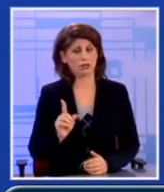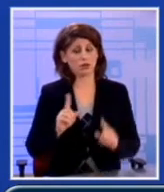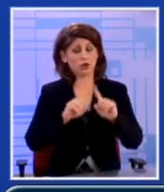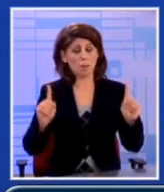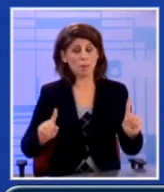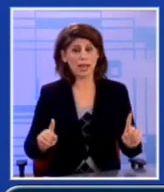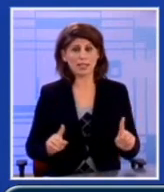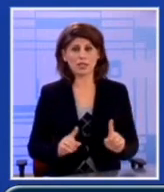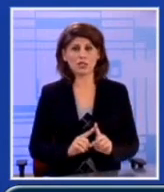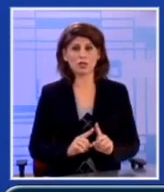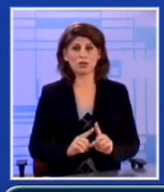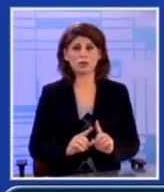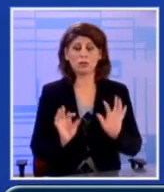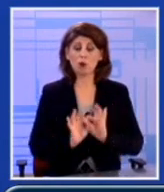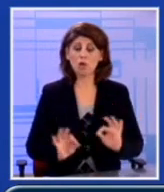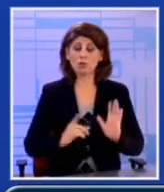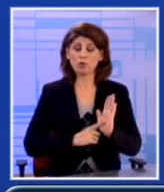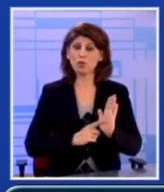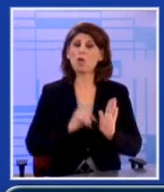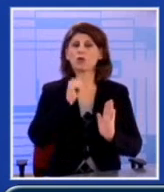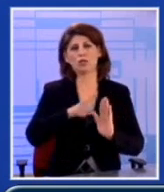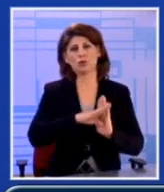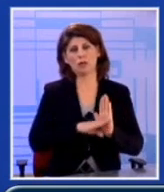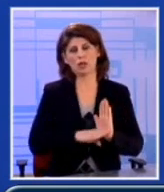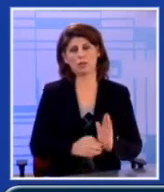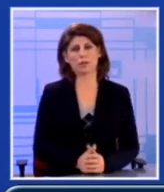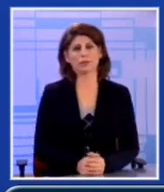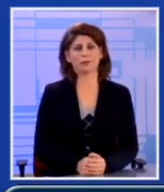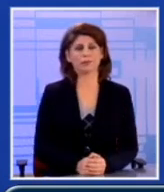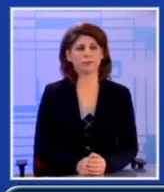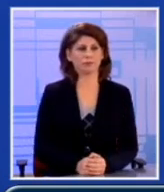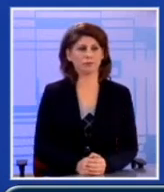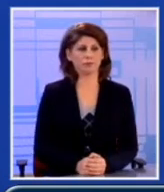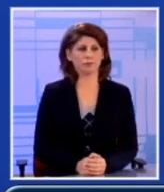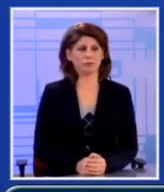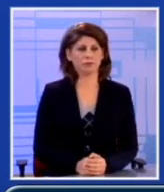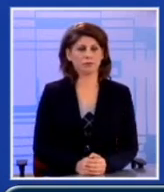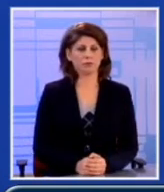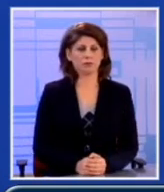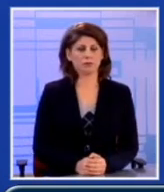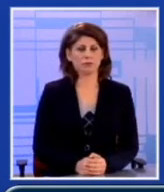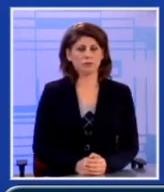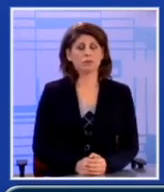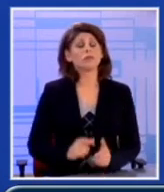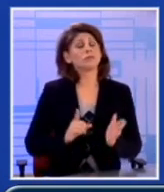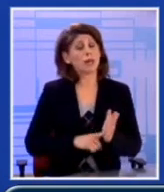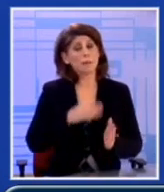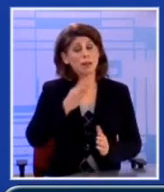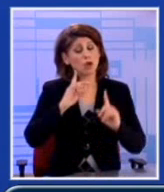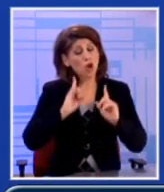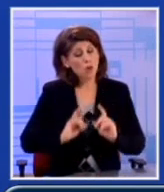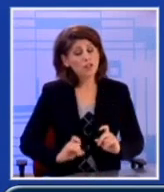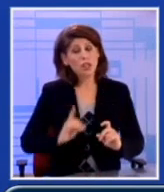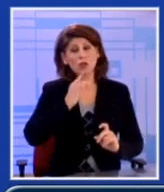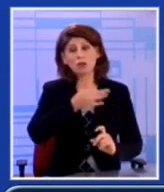της πρόβλεψης του νόμου και του συντάγματος. Πρέπει να πω και οφείλω να το πω